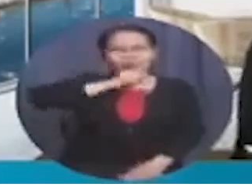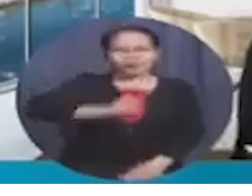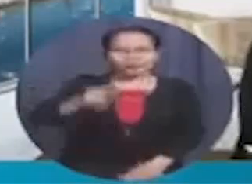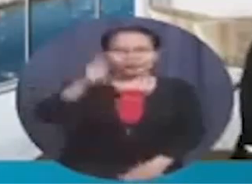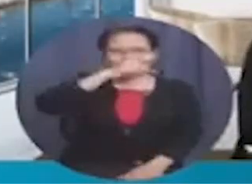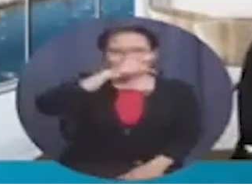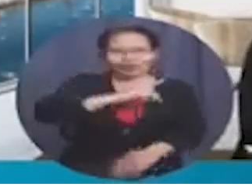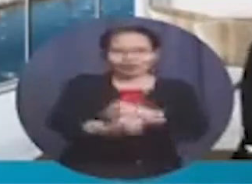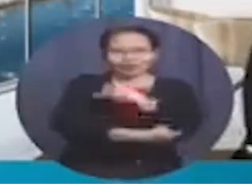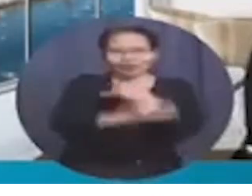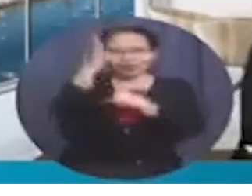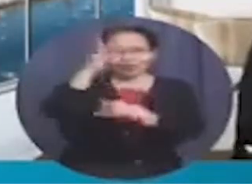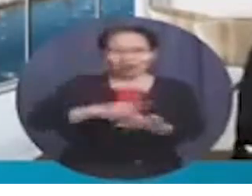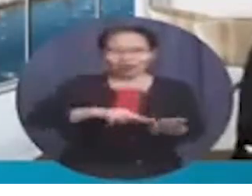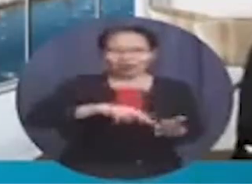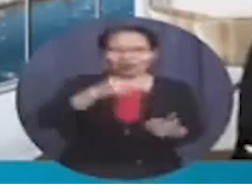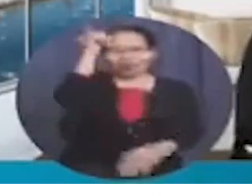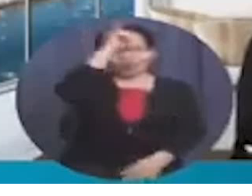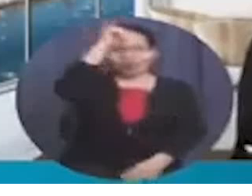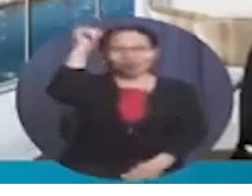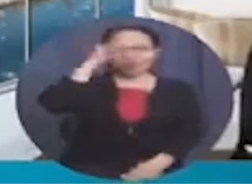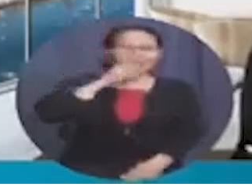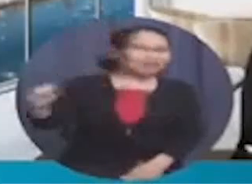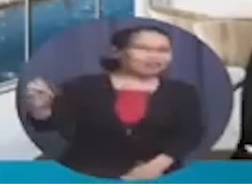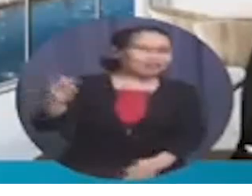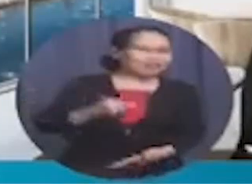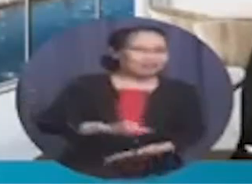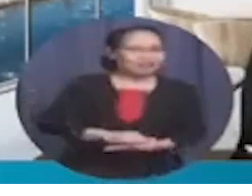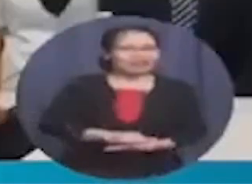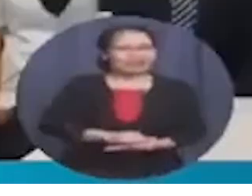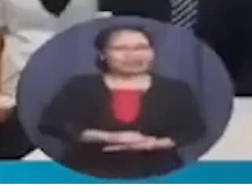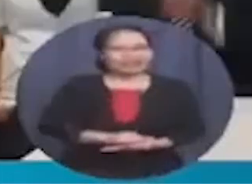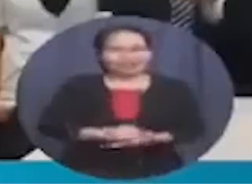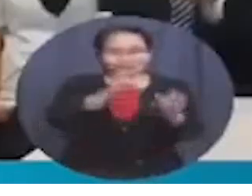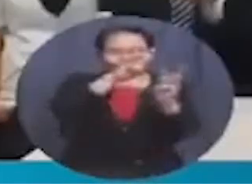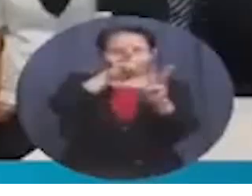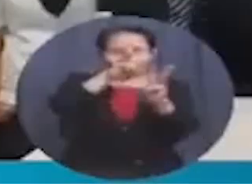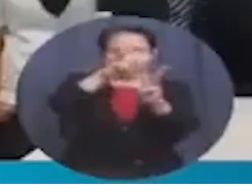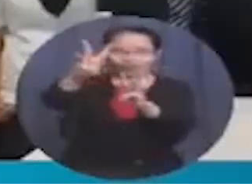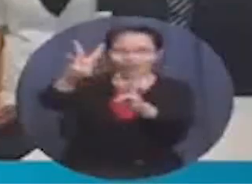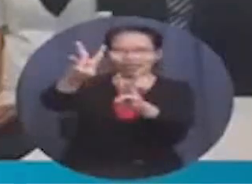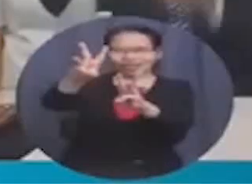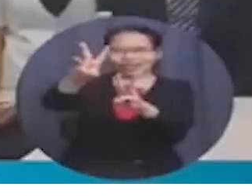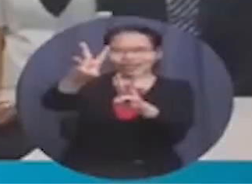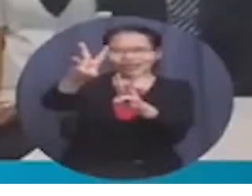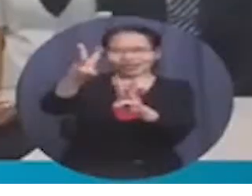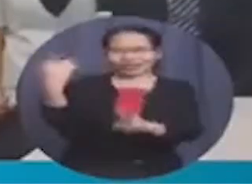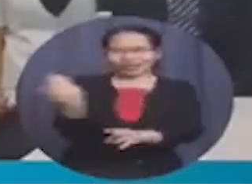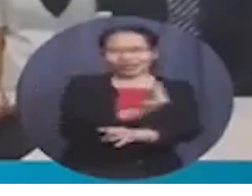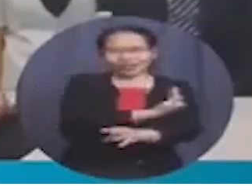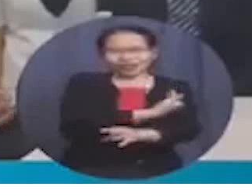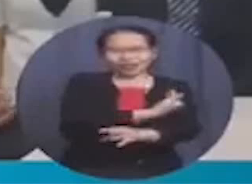na sa Pilipinas, di mo pa alam ang kahulugan ng gago. Mura ba yun? Panoorin natin ang